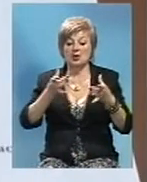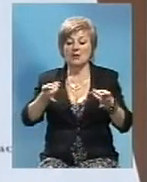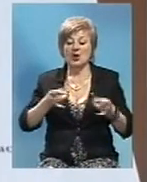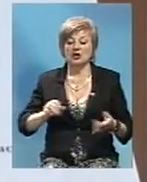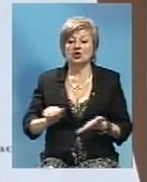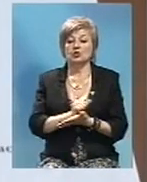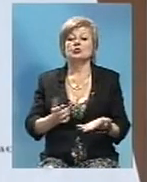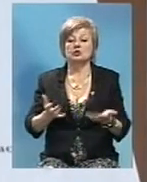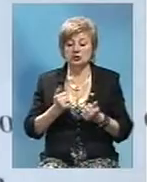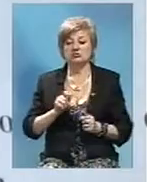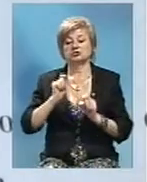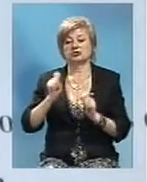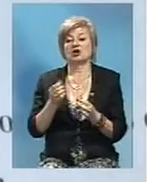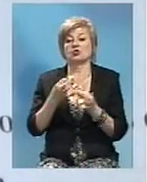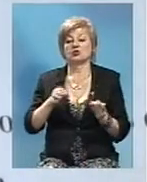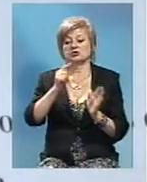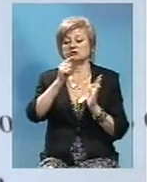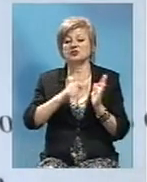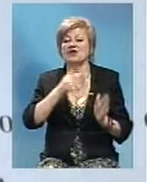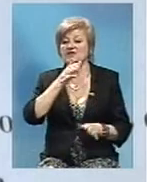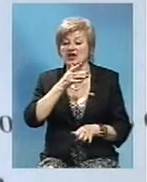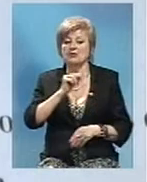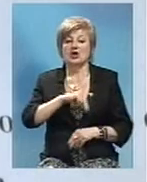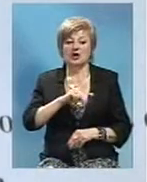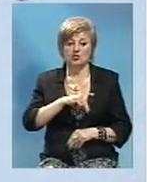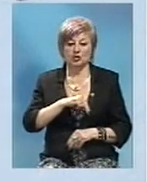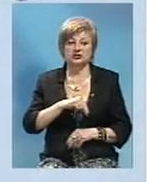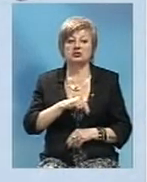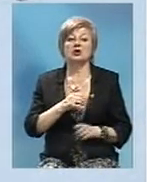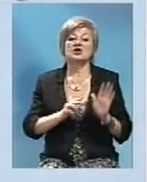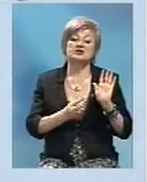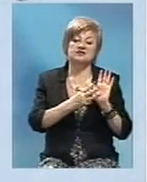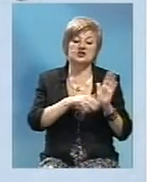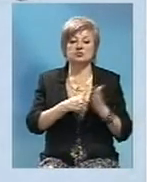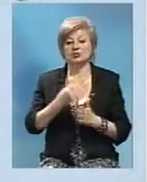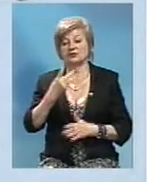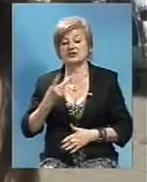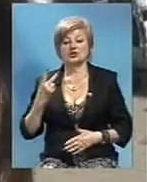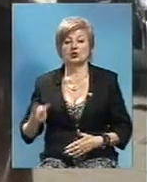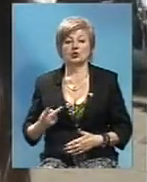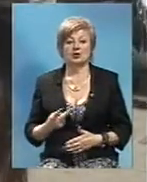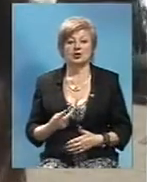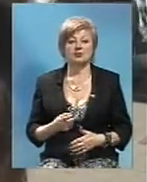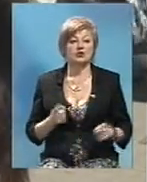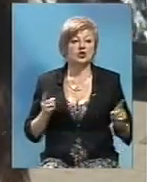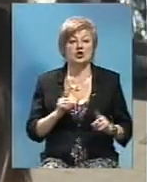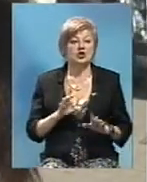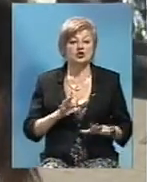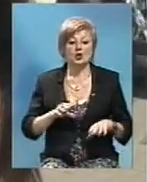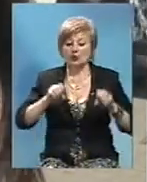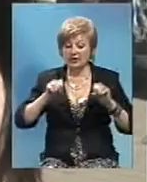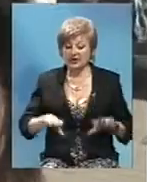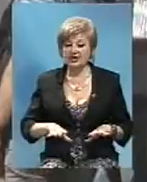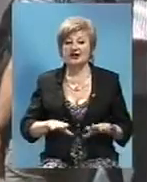їй дозвіл встановити режим роботи об'єкта торгівлі у сфері послуг з 8 до 22. Аби не ухвалювати рішення про